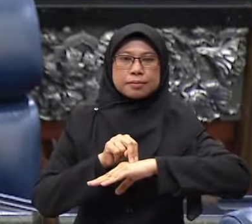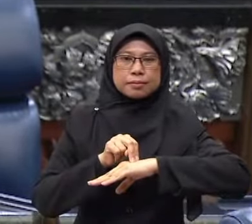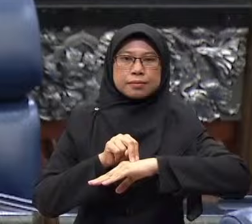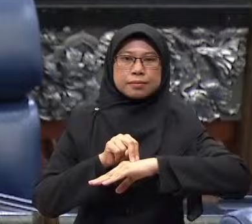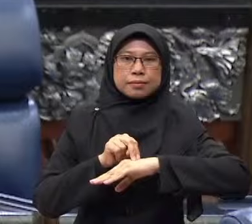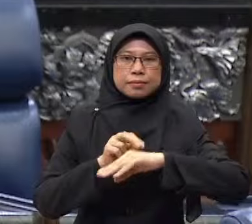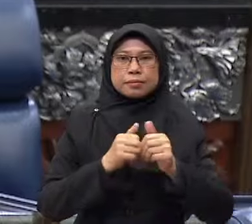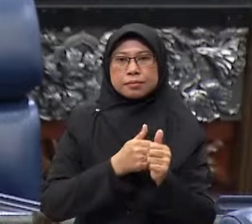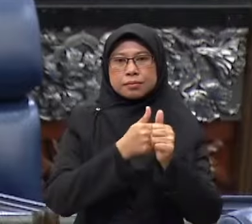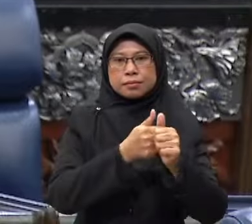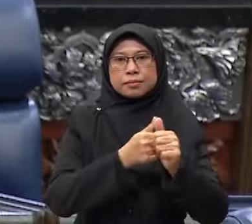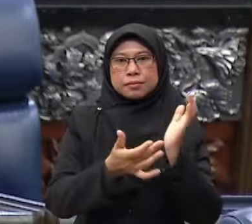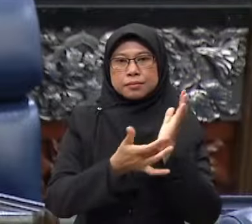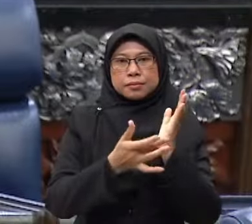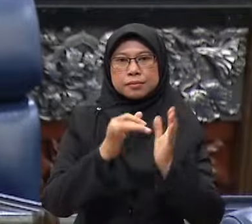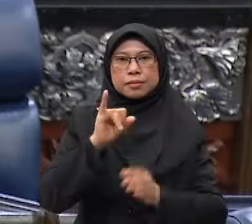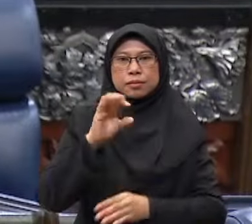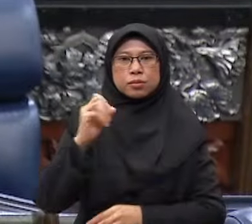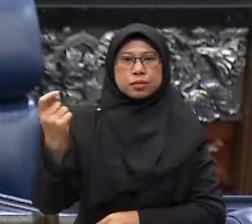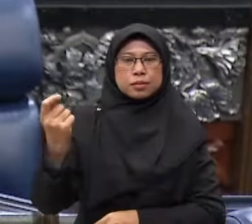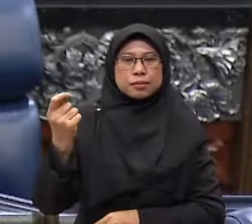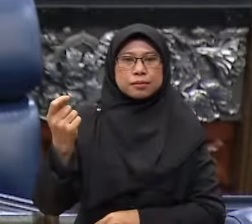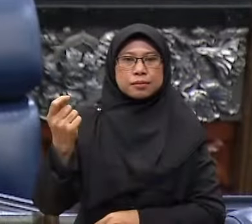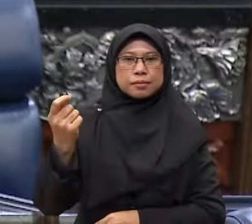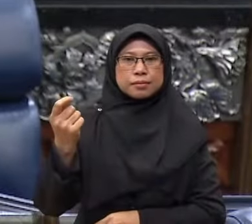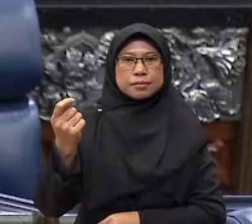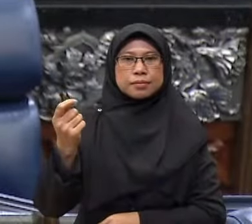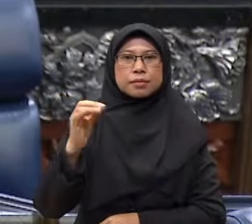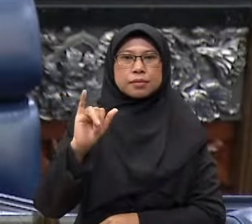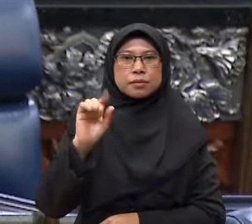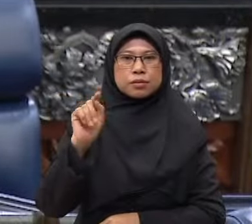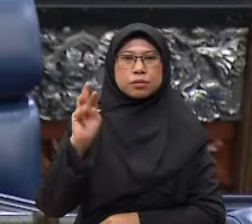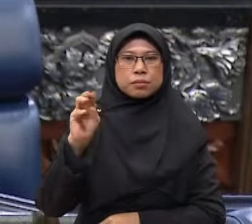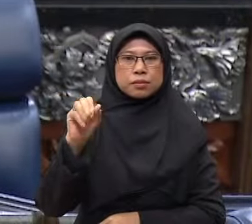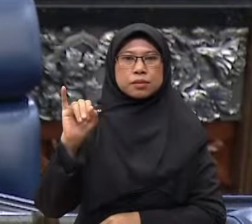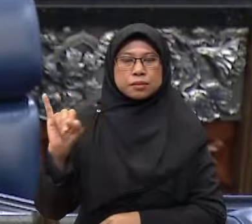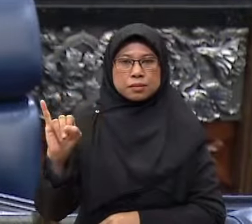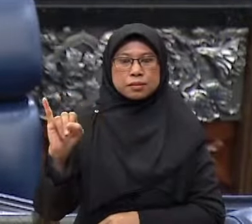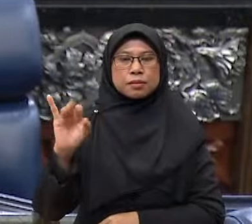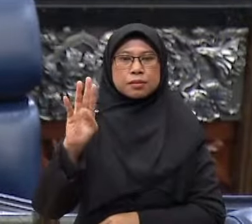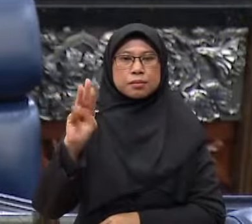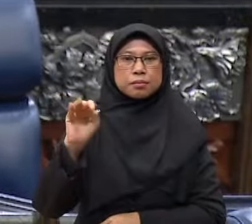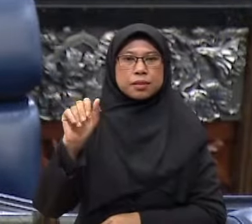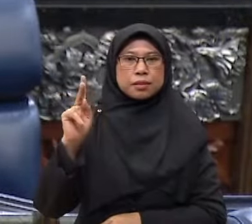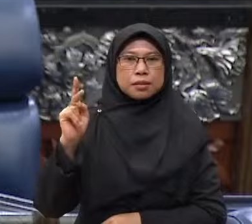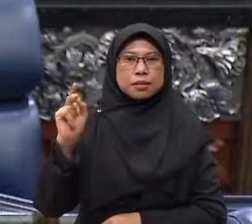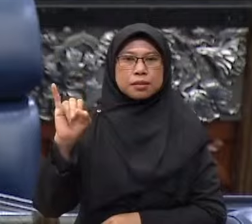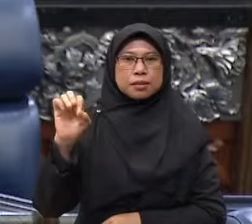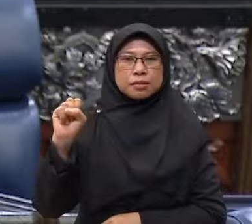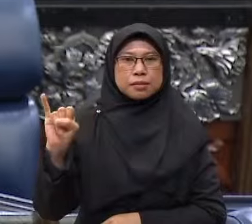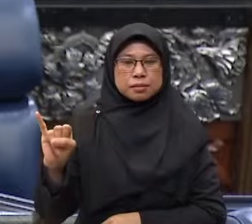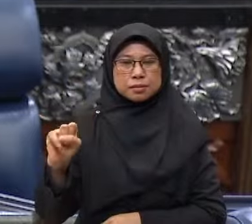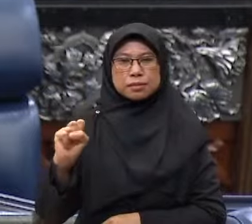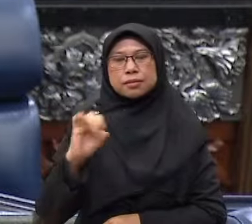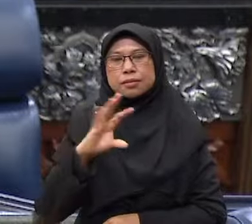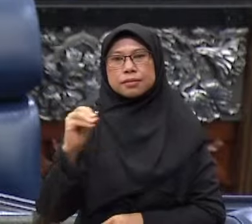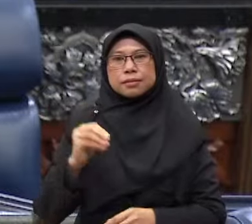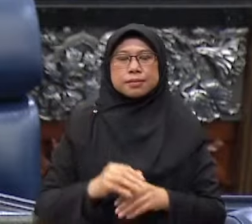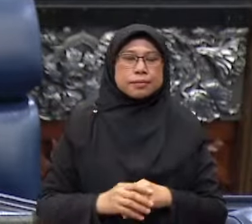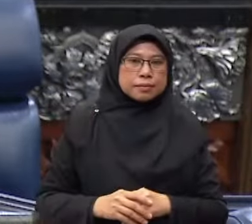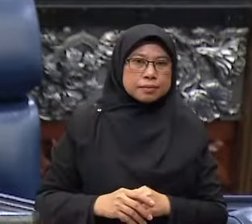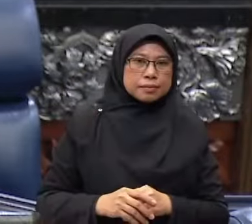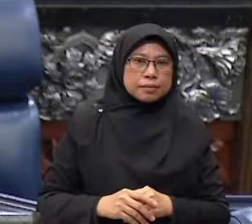berteraskan teknologi iot mekanisasi dan automasi untuk sektor perlatangan dan perlaksanaan program latihan yang berteraskan